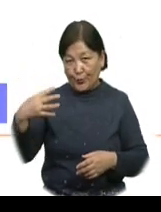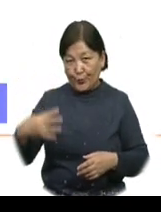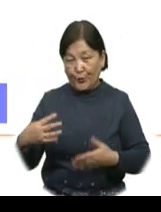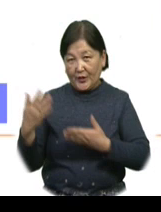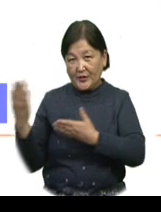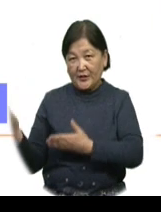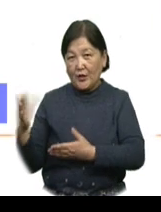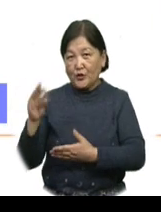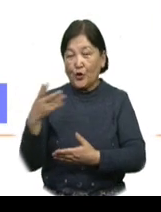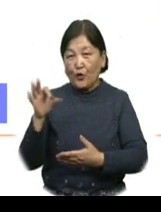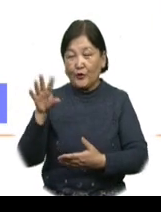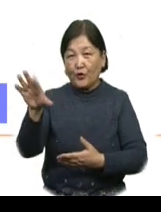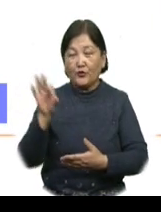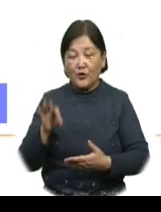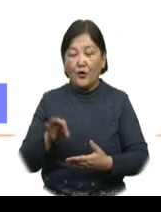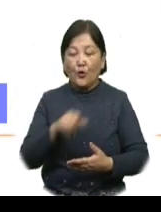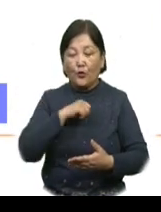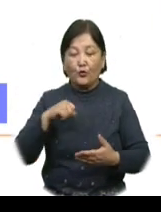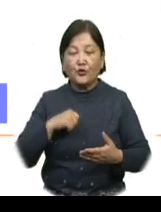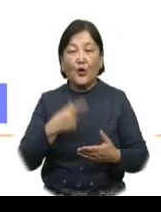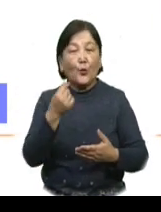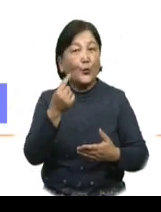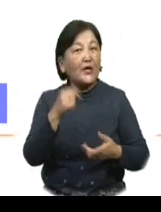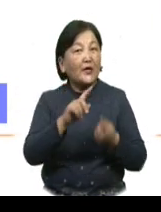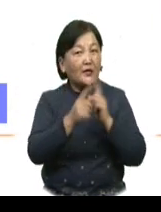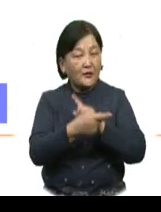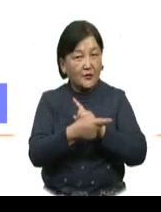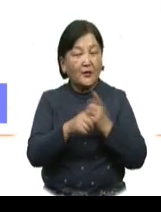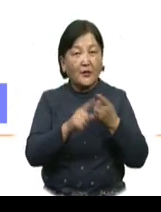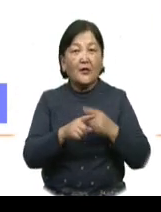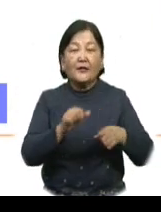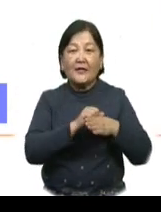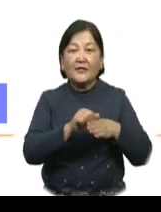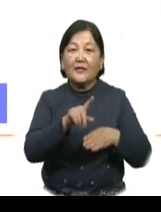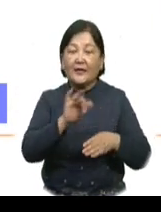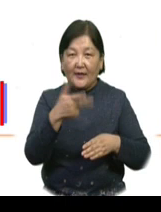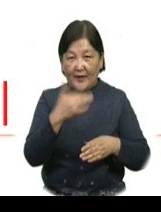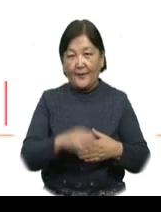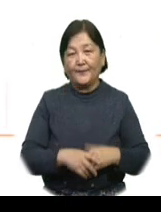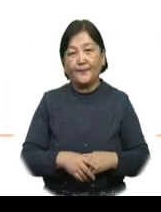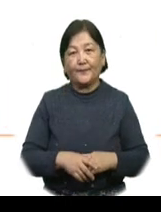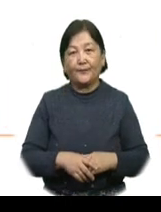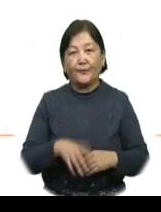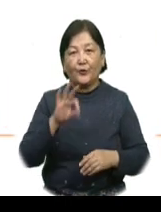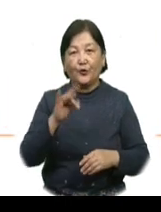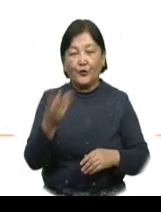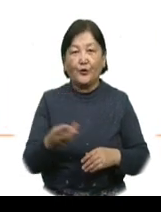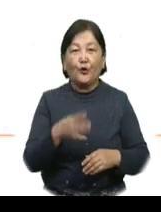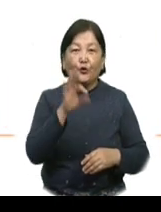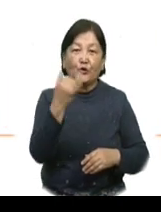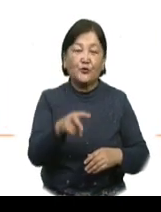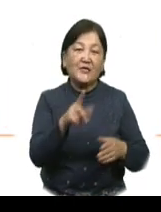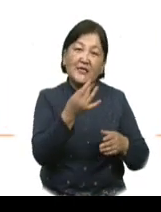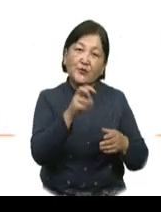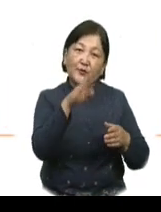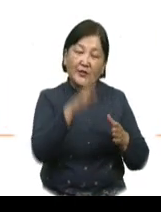тэндээсээ үнээ өөрчилж би одоо төлөвлөх ийм дасгалыг хийгээрээ. За ер нь бол төсвийн